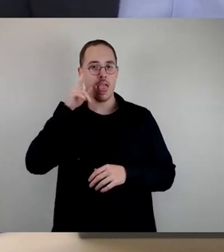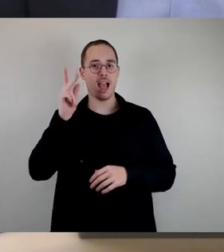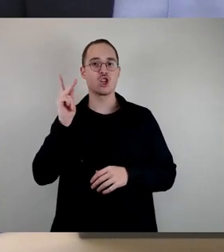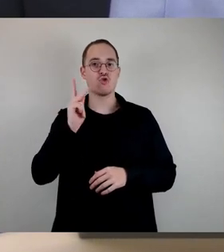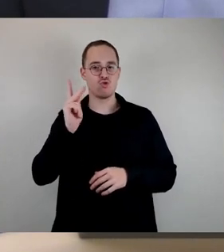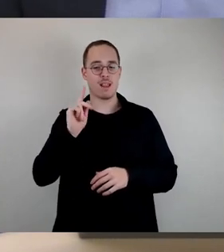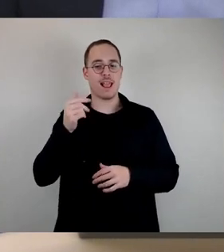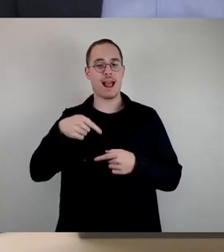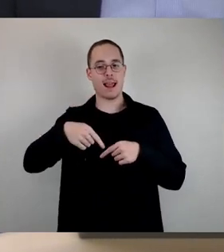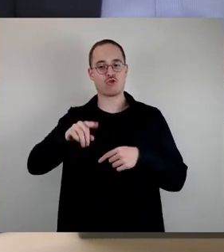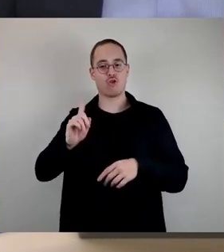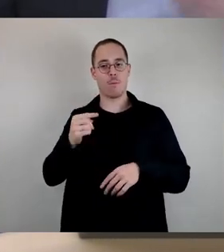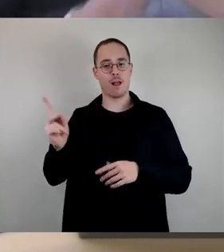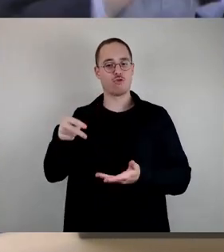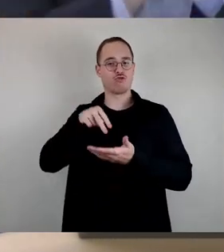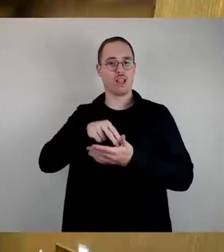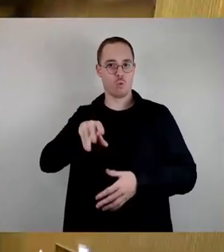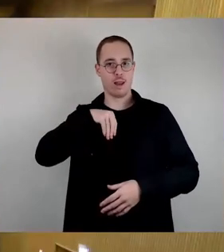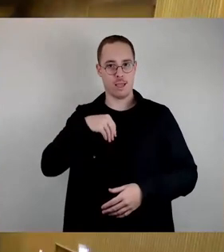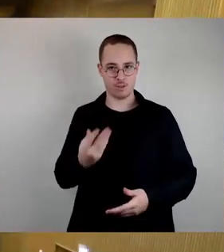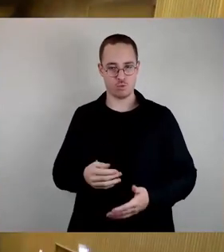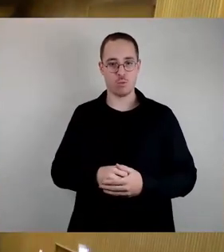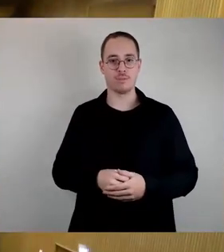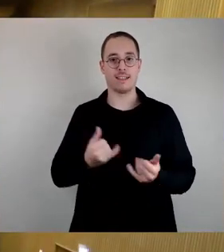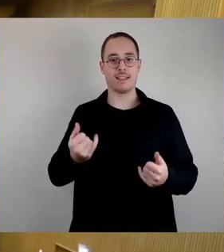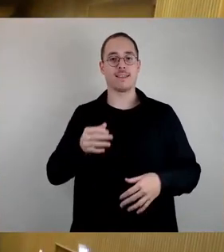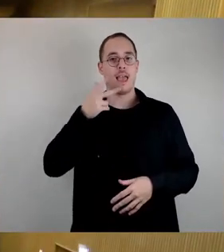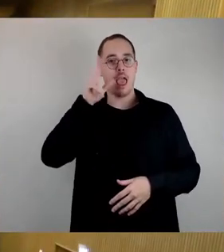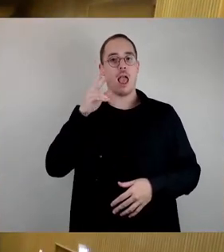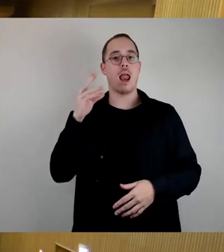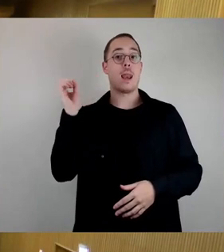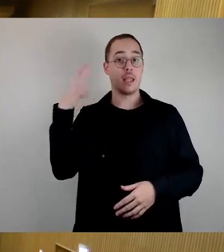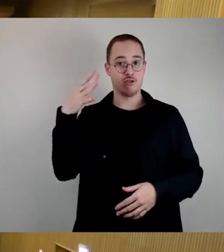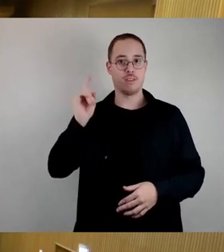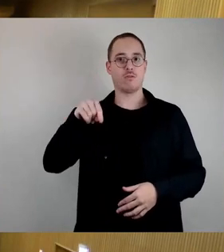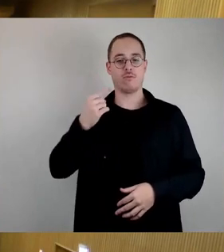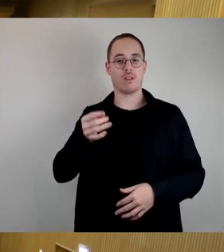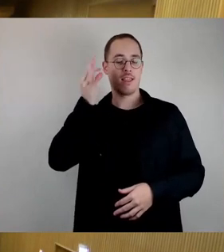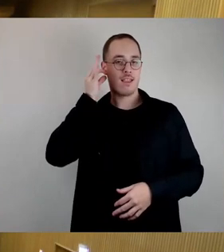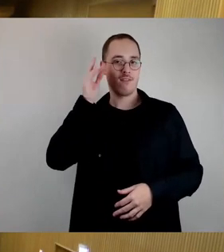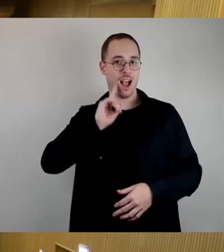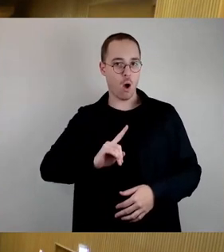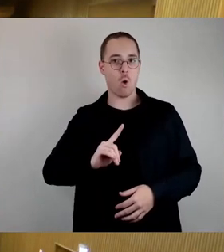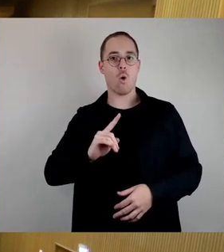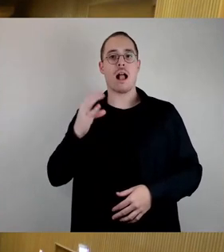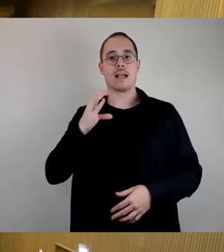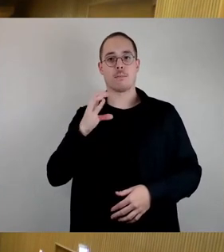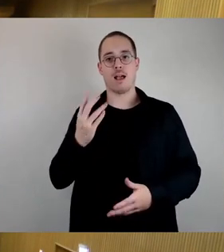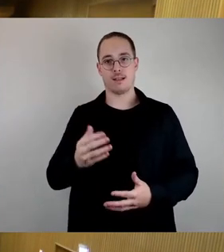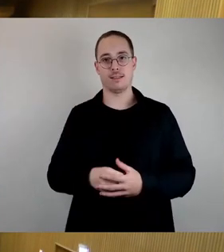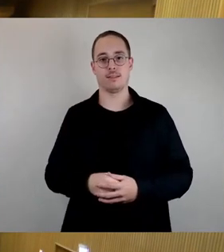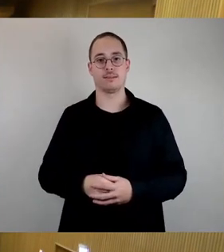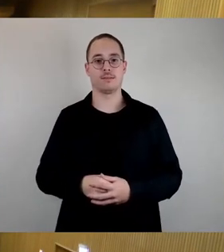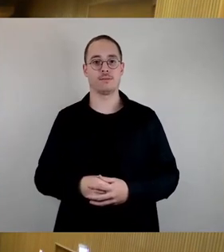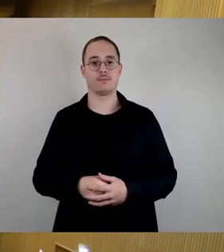Kaspari. Ist das eigentlich immer so niedrig hier? Das ist irgendwie